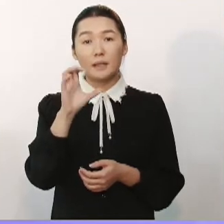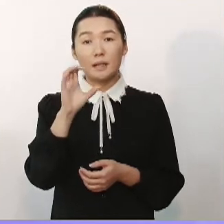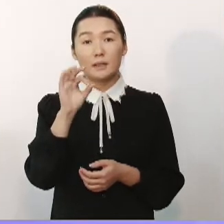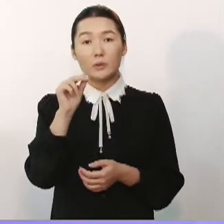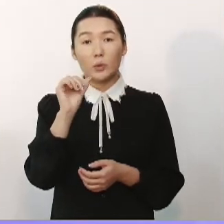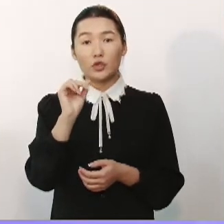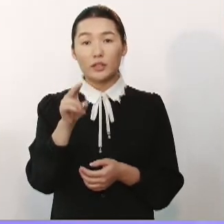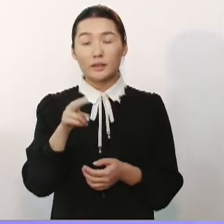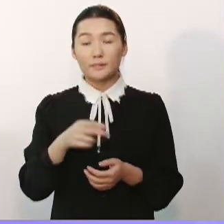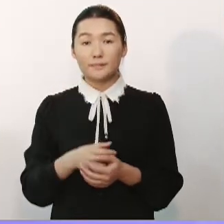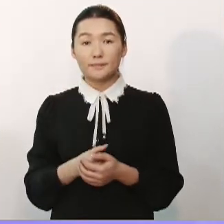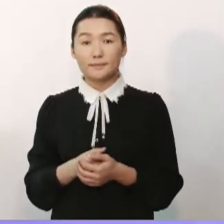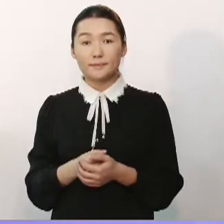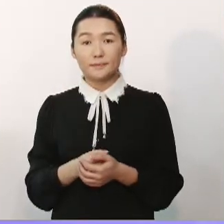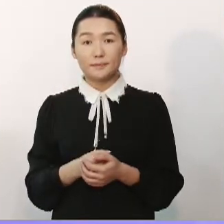лесочек.